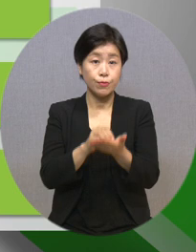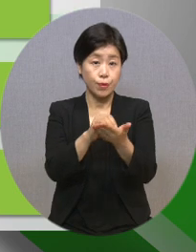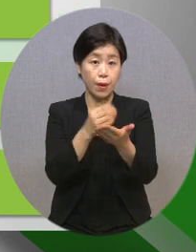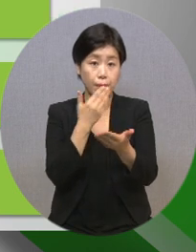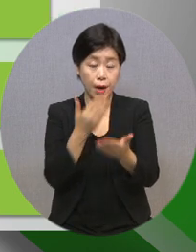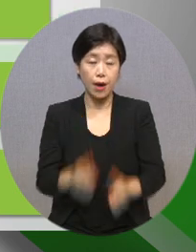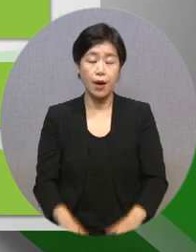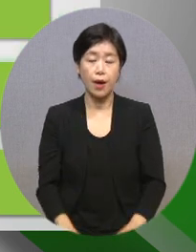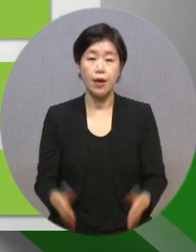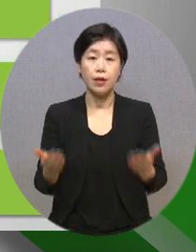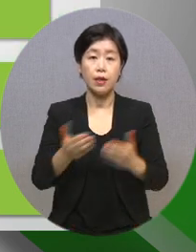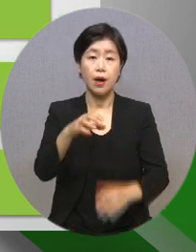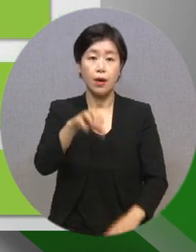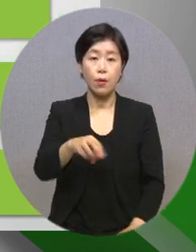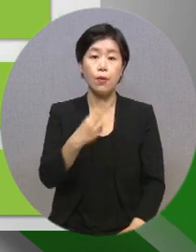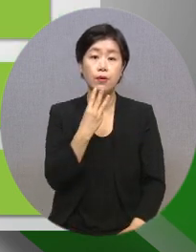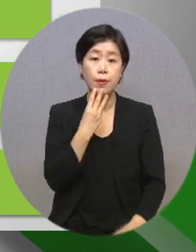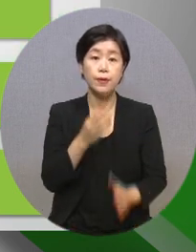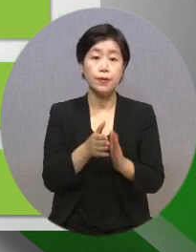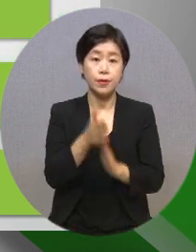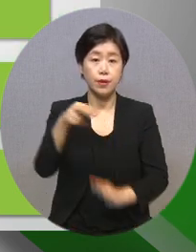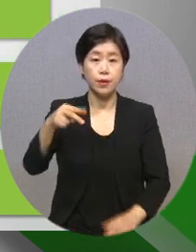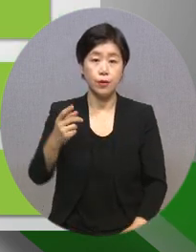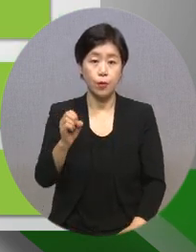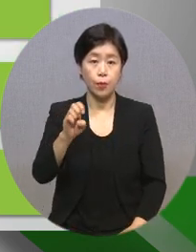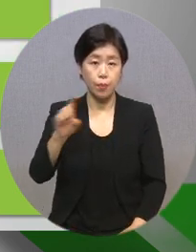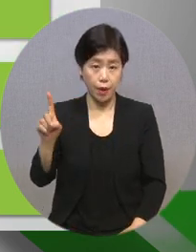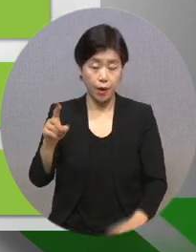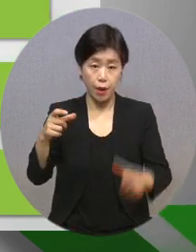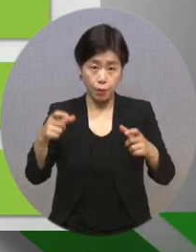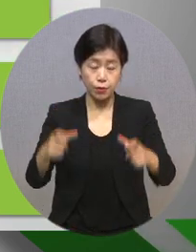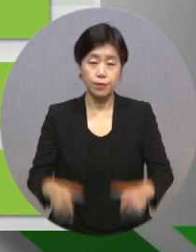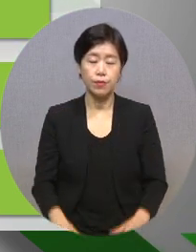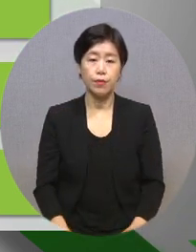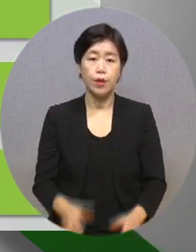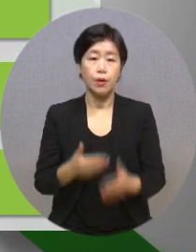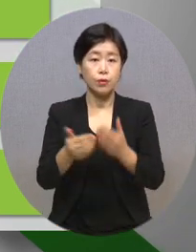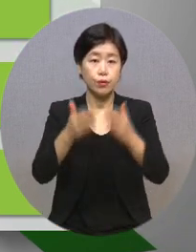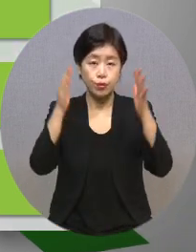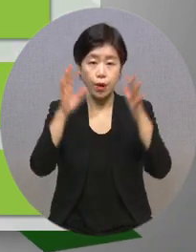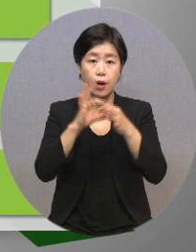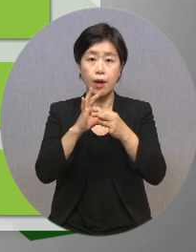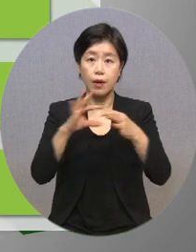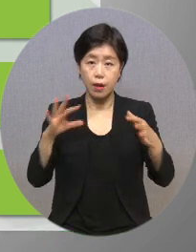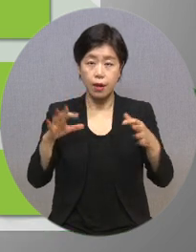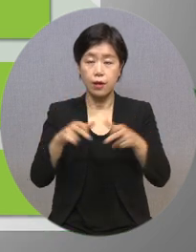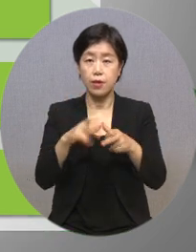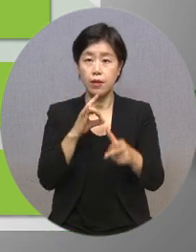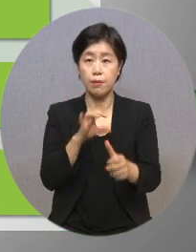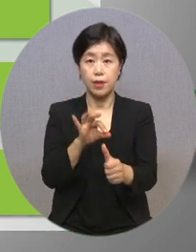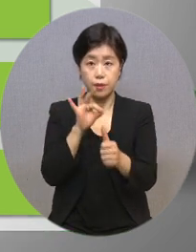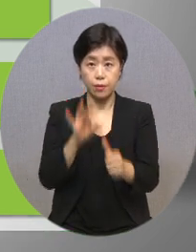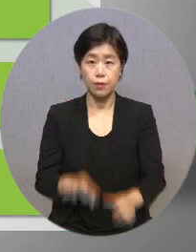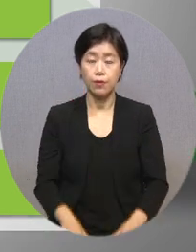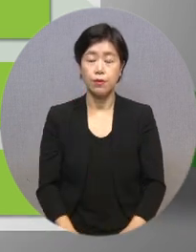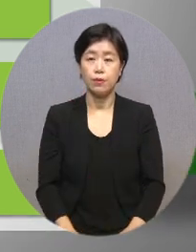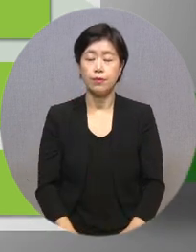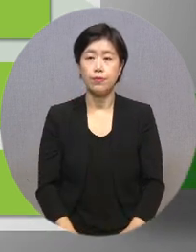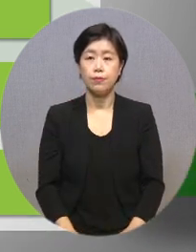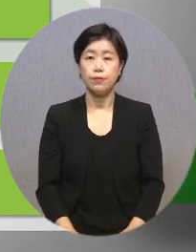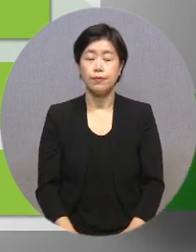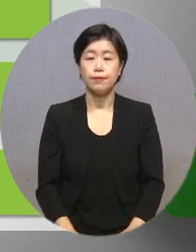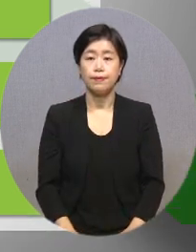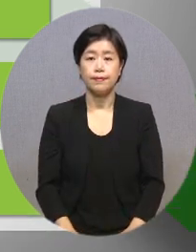30일까지며 근무지는 서울시 송파구입니다. 경력과 학력은 무관하며 장애인만 채용합니다.